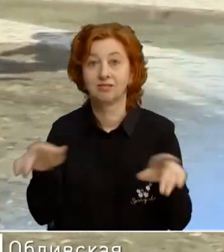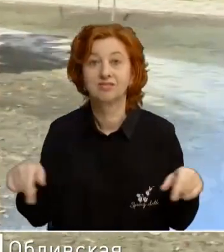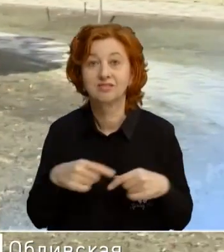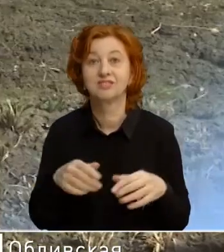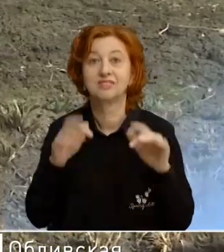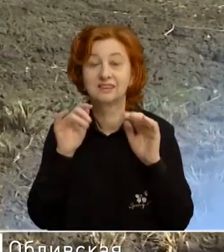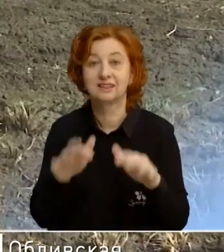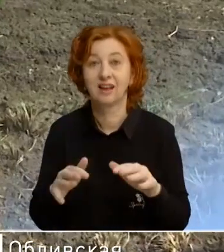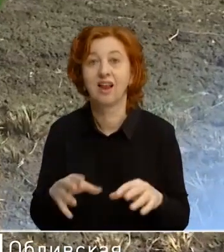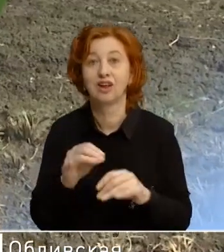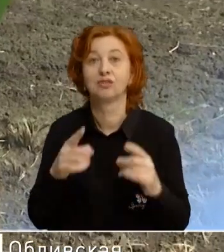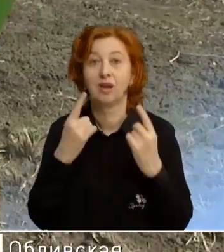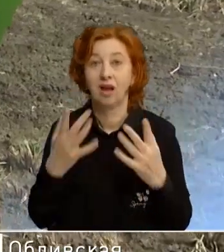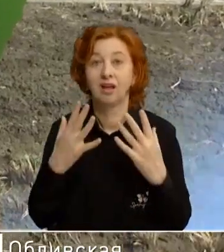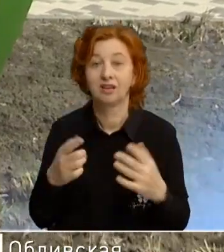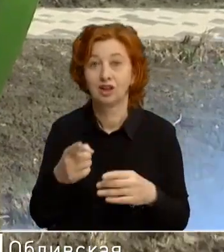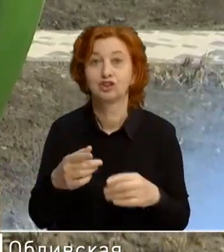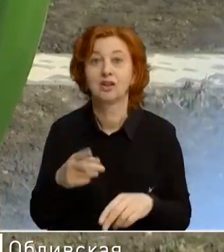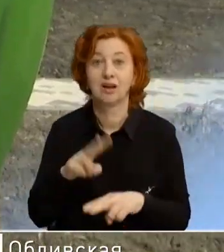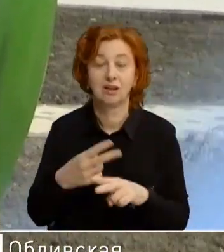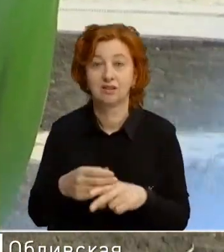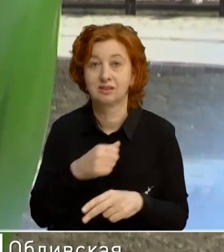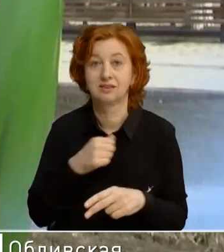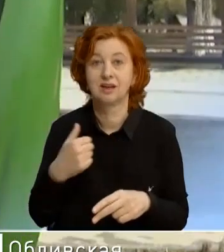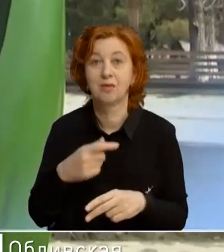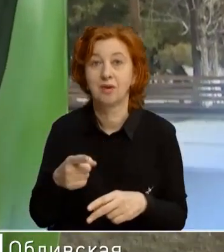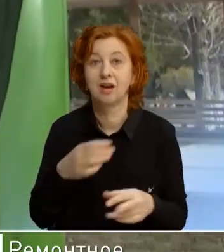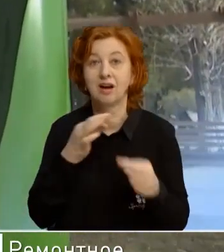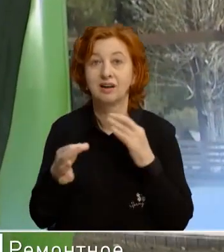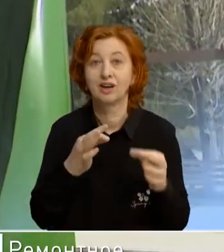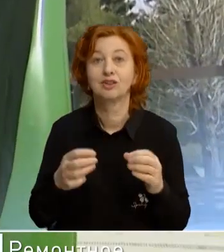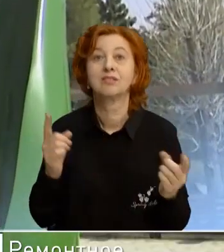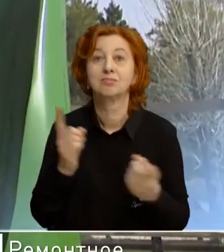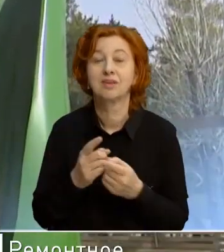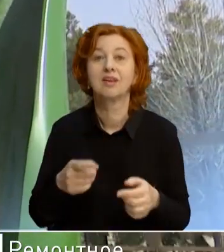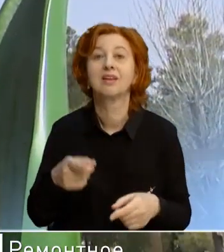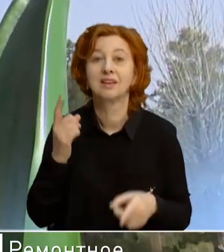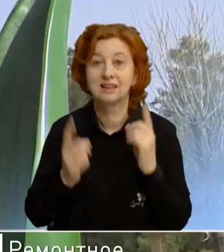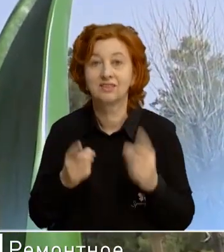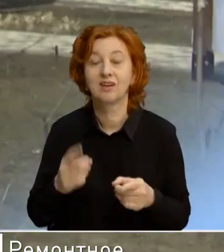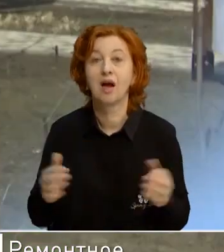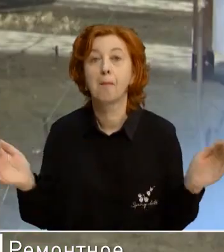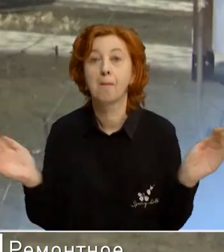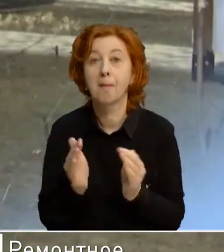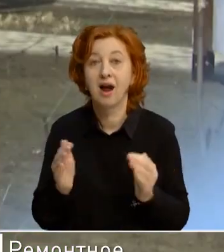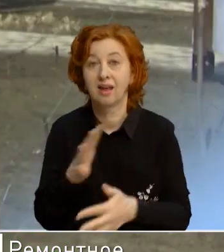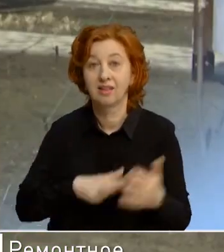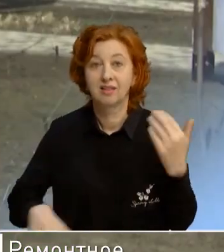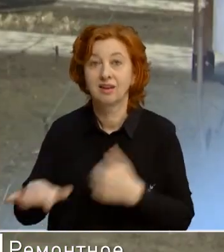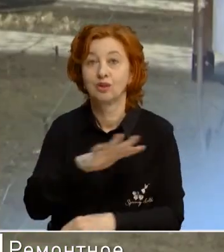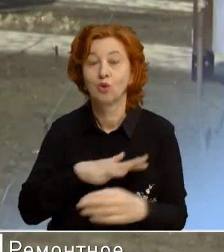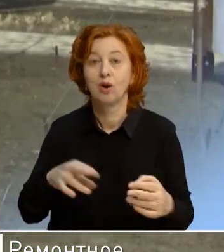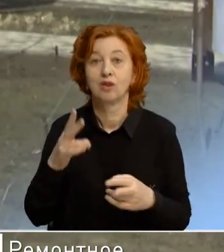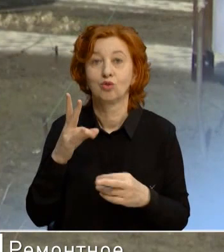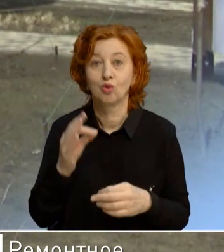рисунками детей поселка. И, конечно, огромные алые тюльпаны. Вечером они еще и горят. На маленькой территории реализовано, собственно говоря, все,